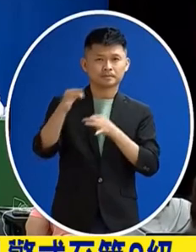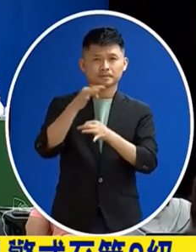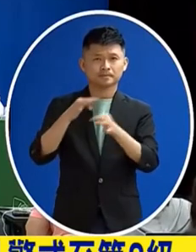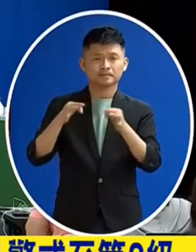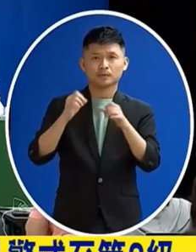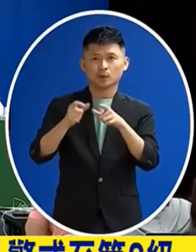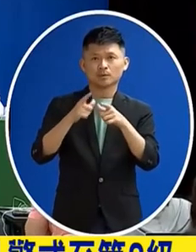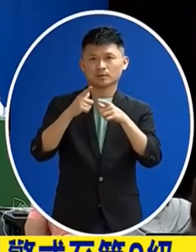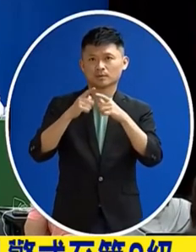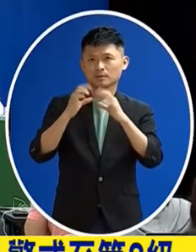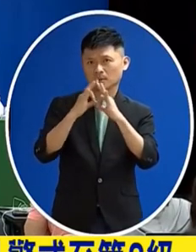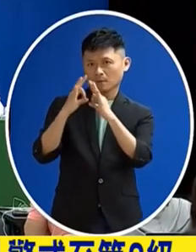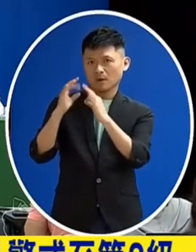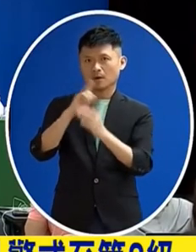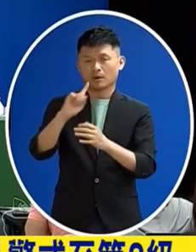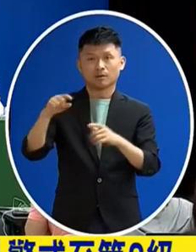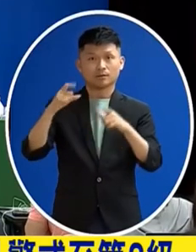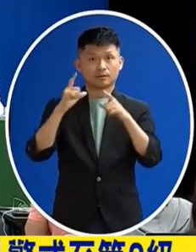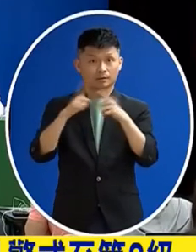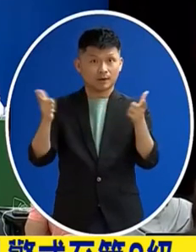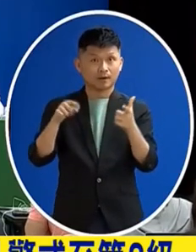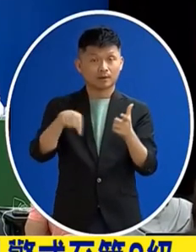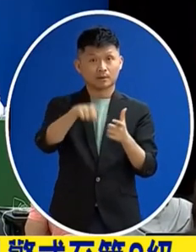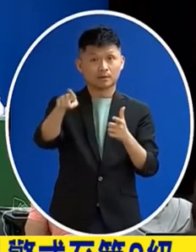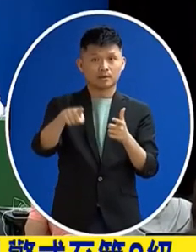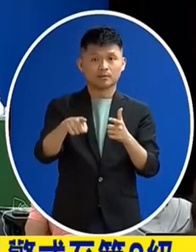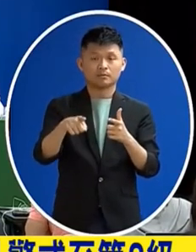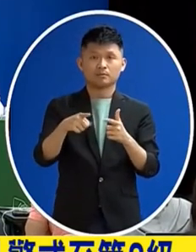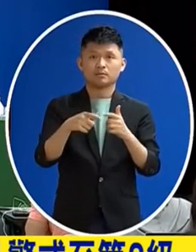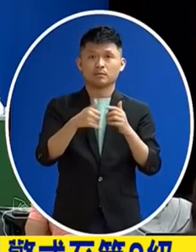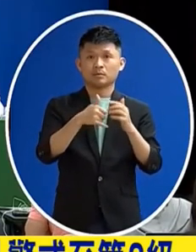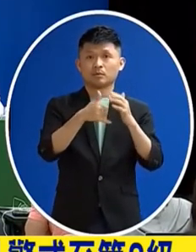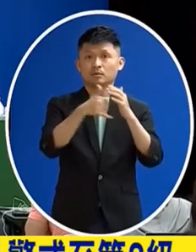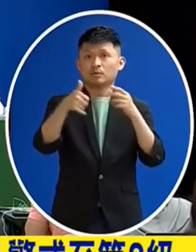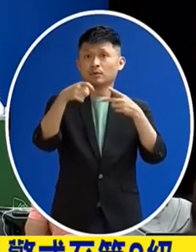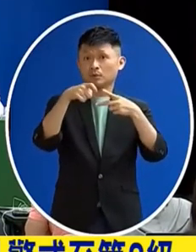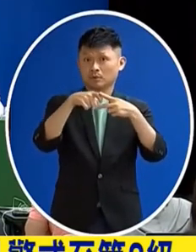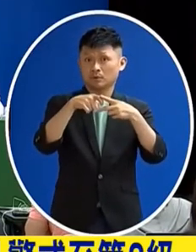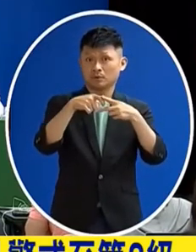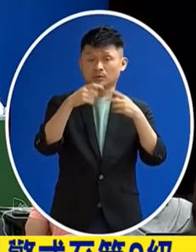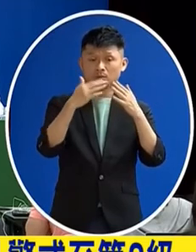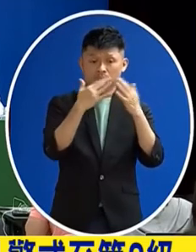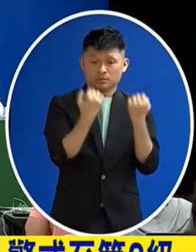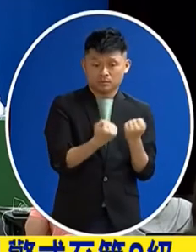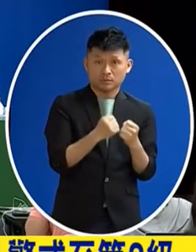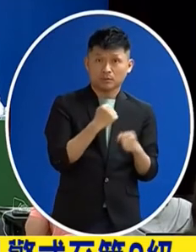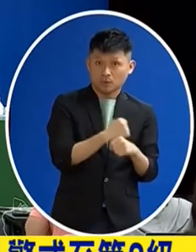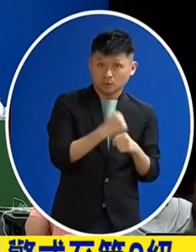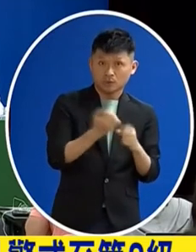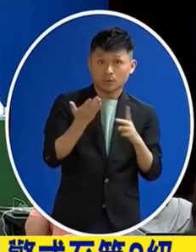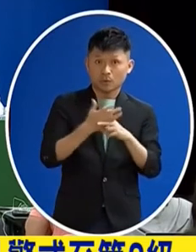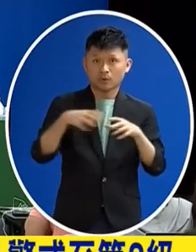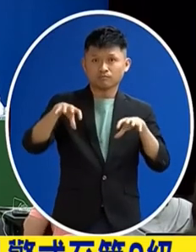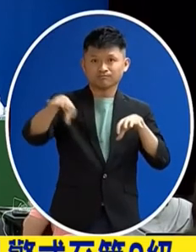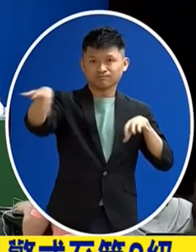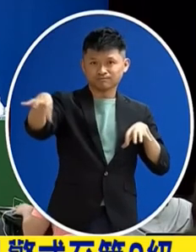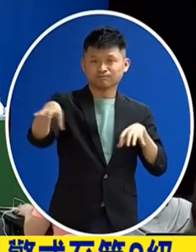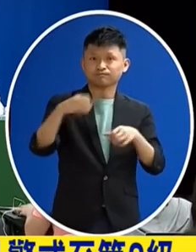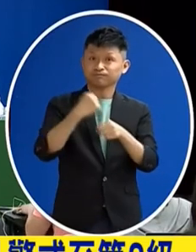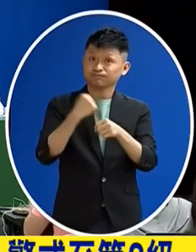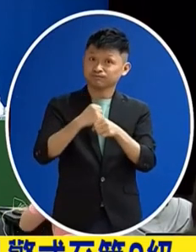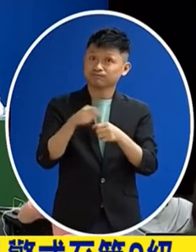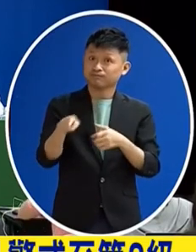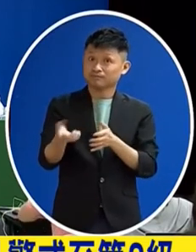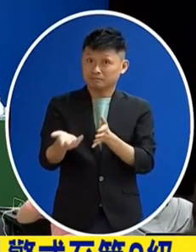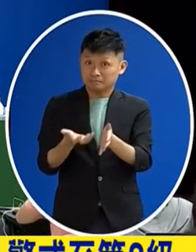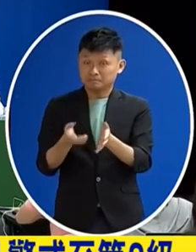公司来思考启动异地办公或者是员工在家上班的这种超前部署的措施？那第三个就是